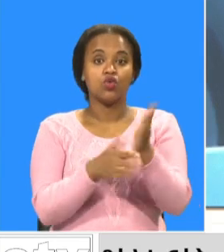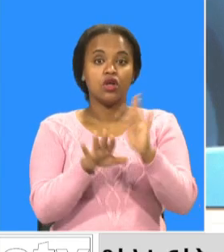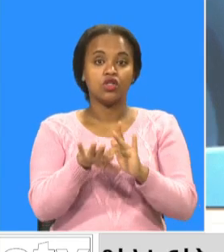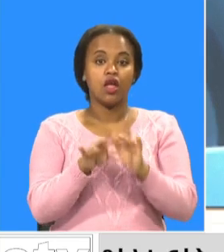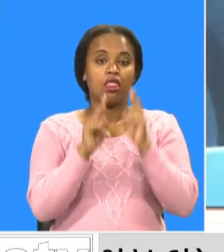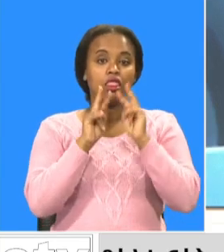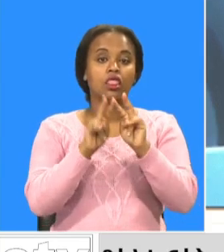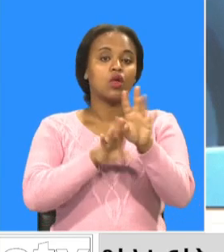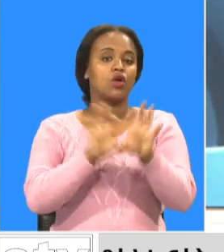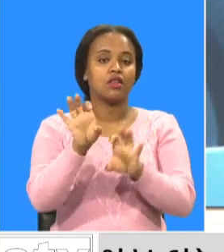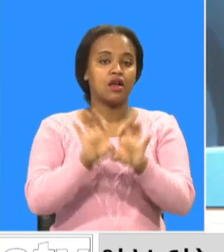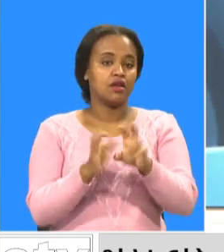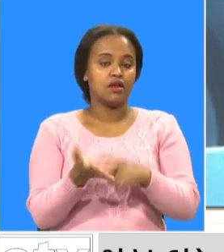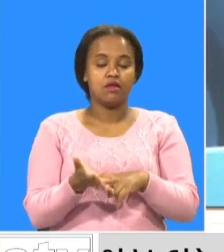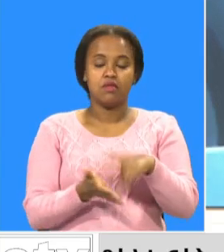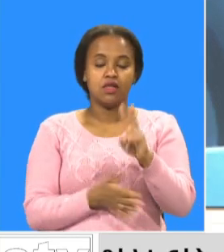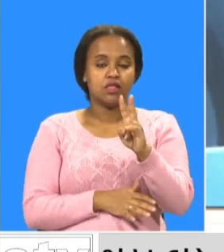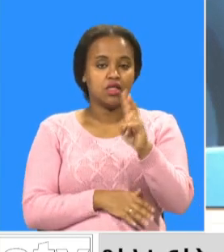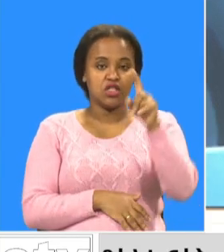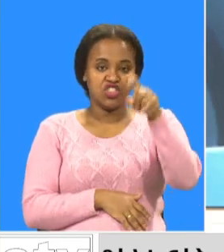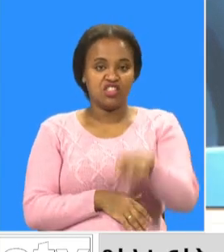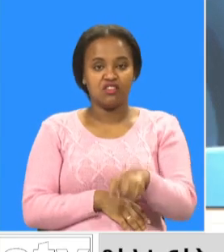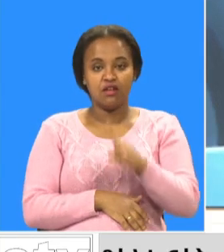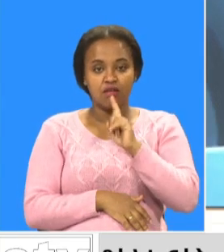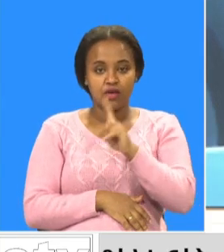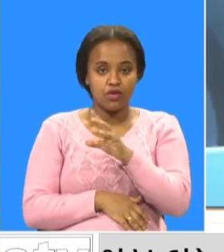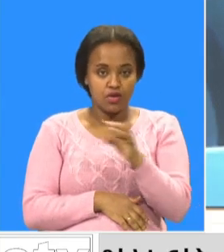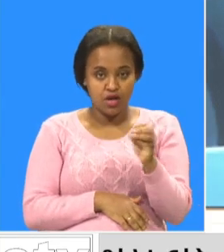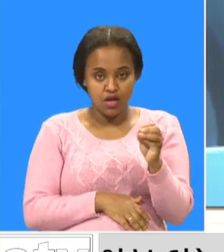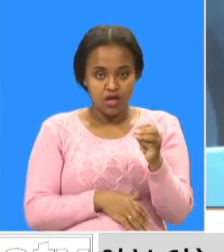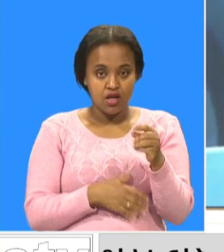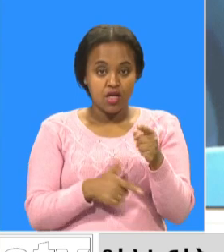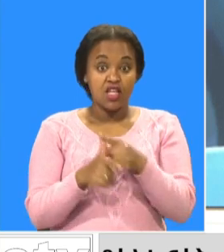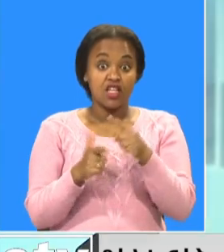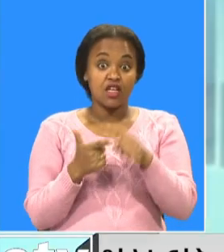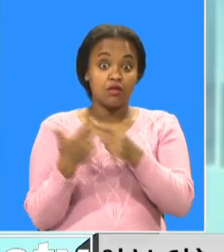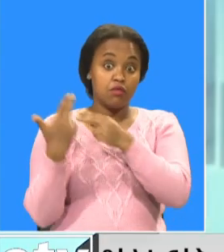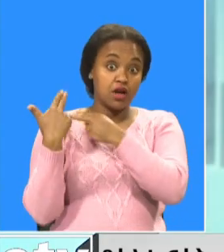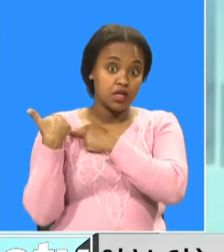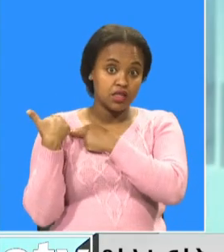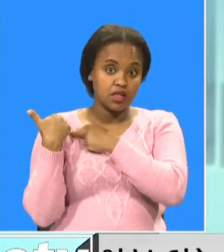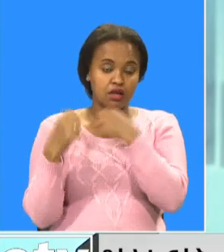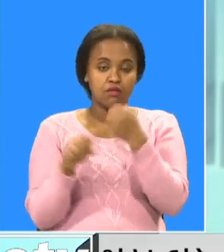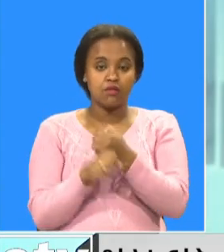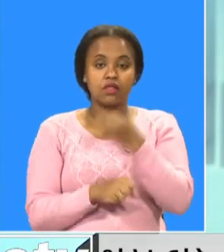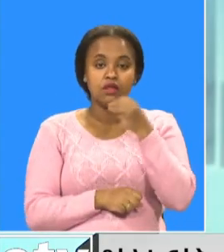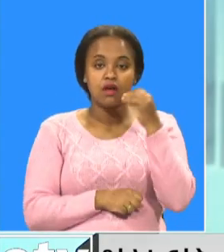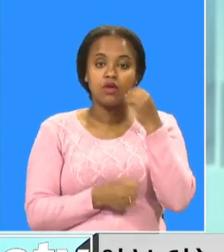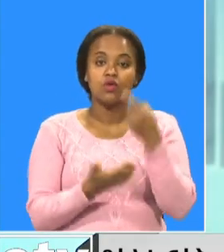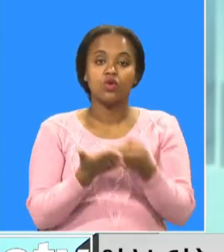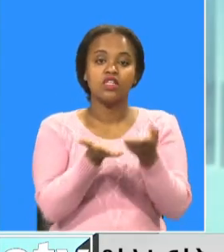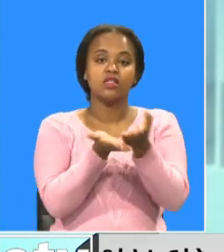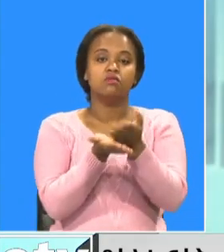ትኩረት አድርገንም ማንሳታችን ተገቢ ነው እና እንግዲህ ባለስልጣን መስሪያ ቤቱ እነዚህ